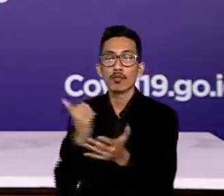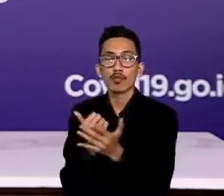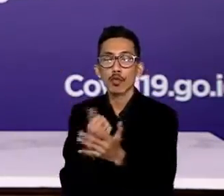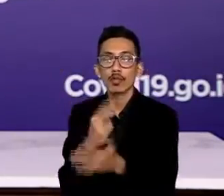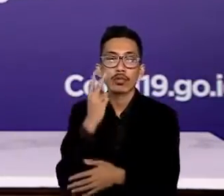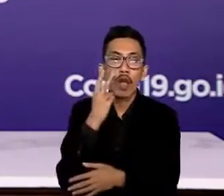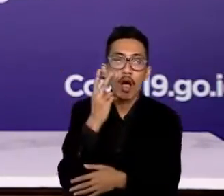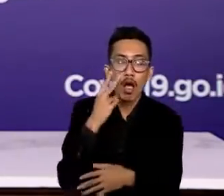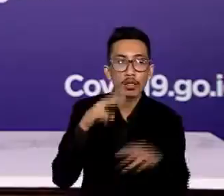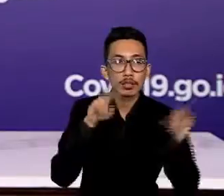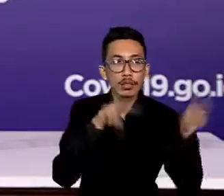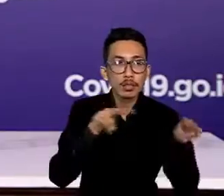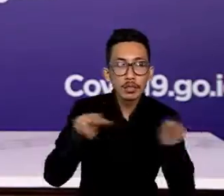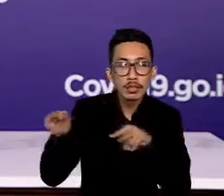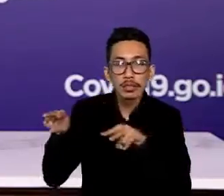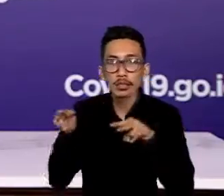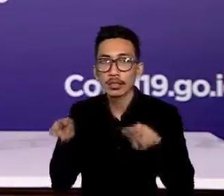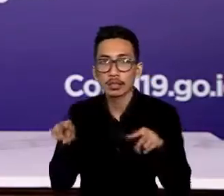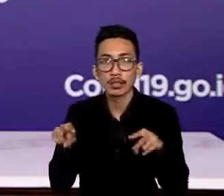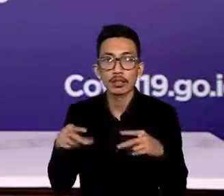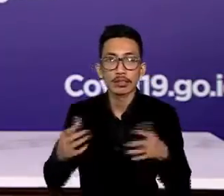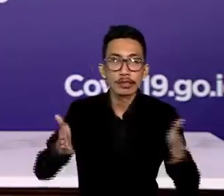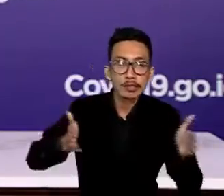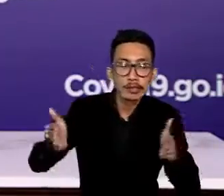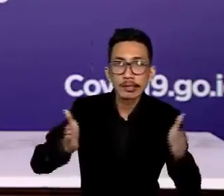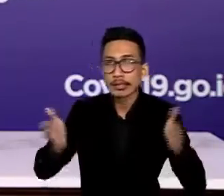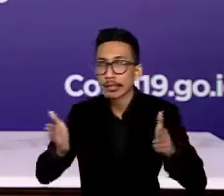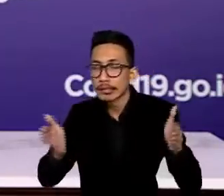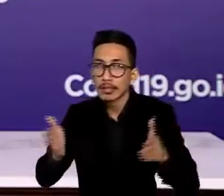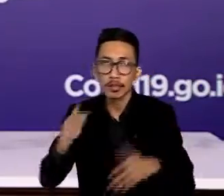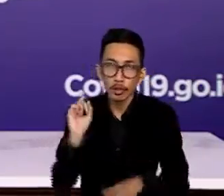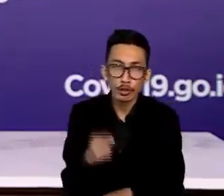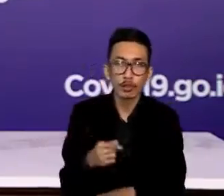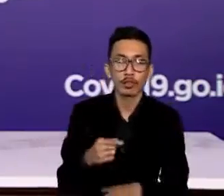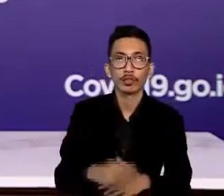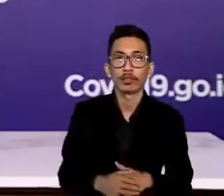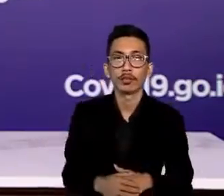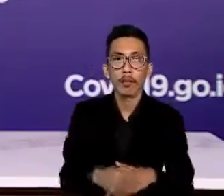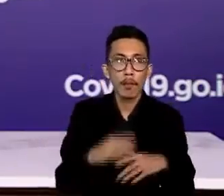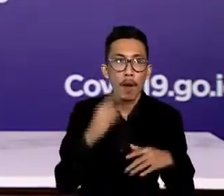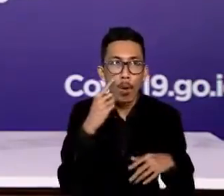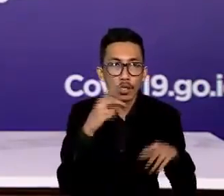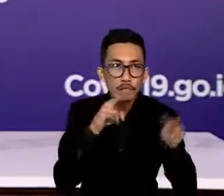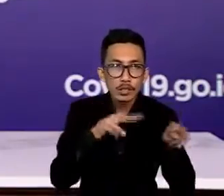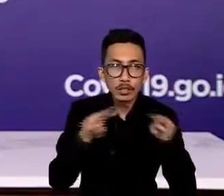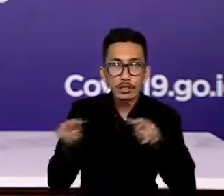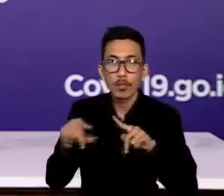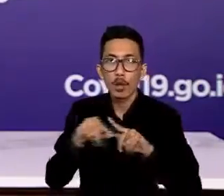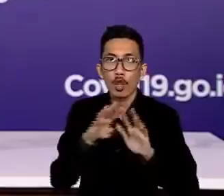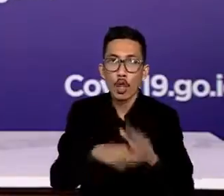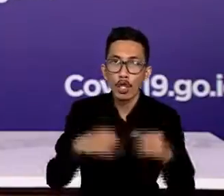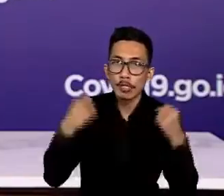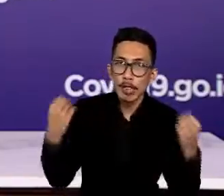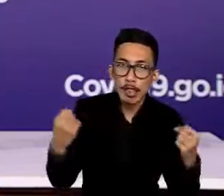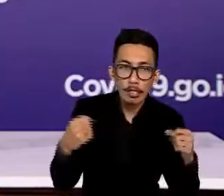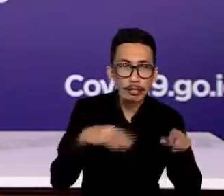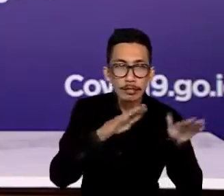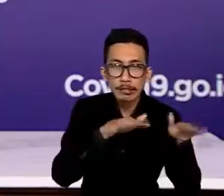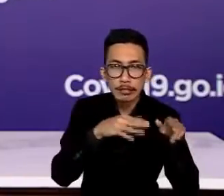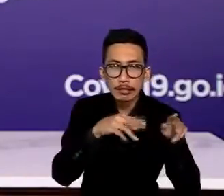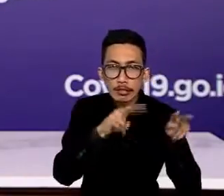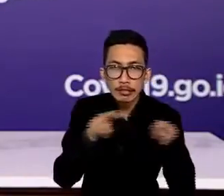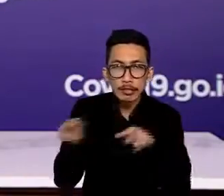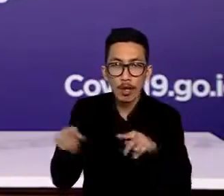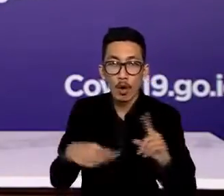terus lakukan penanganan konflik 19 sebaik mungkin serta lakukan pengawasan protokol kesehatan dan tindak